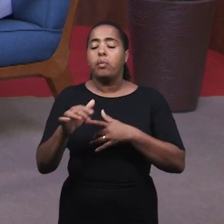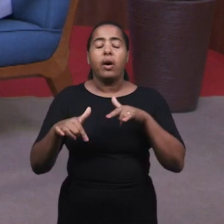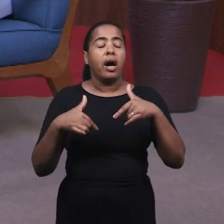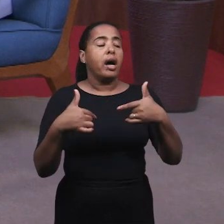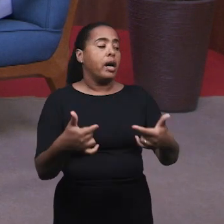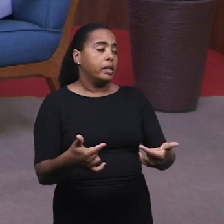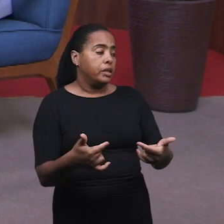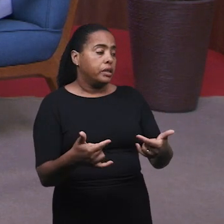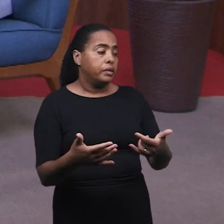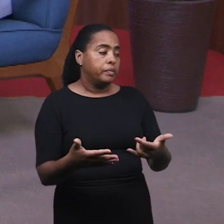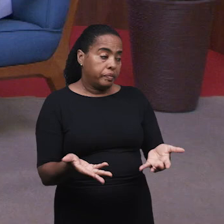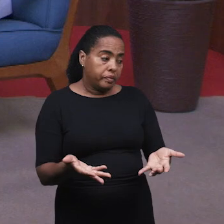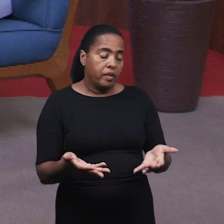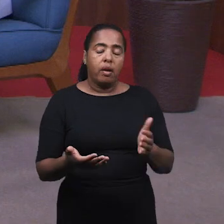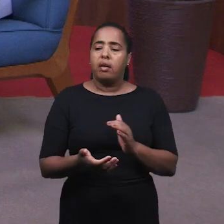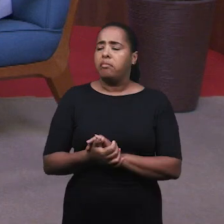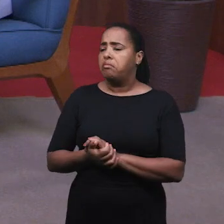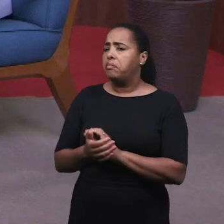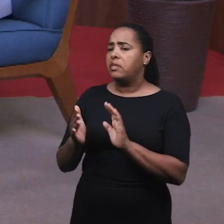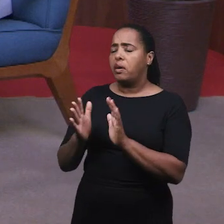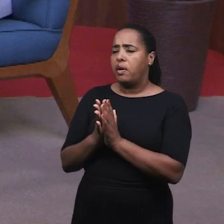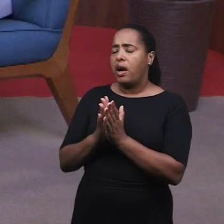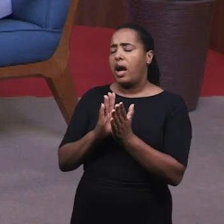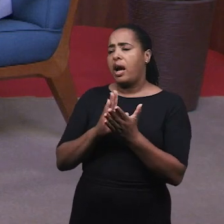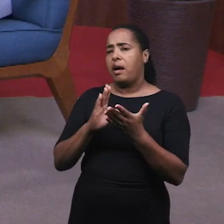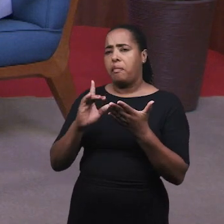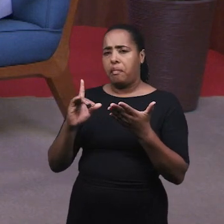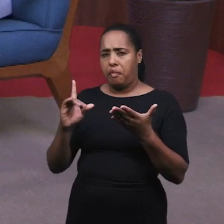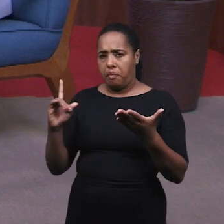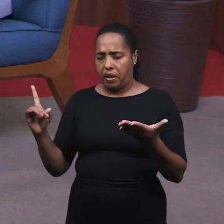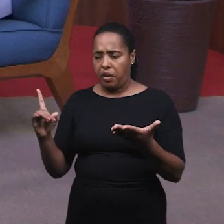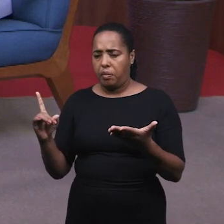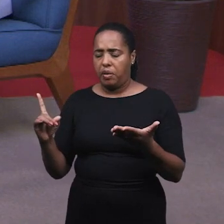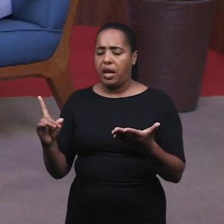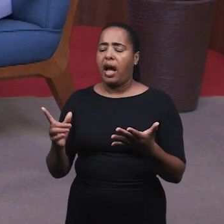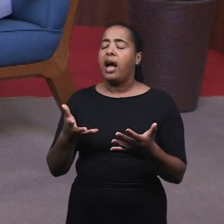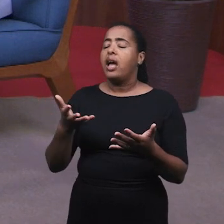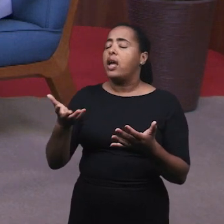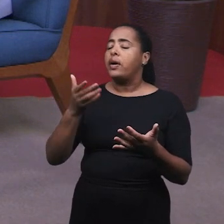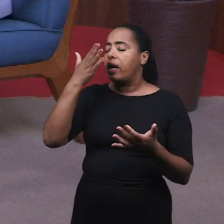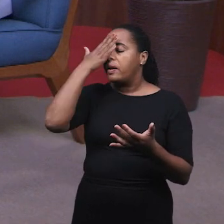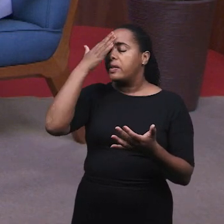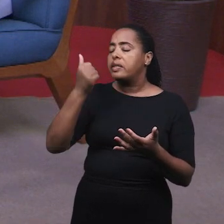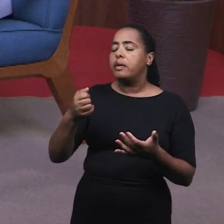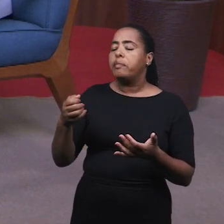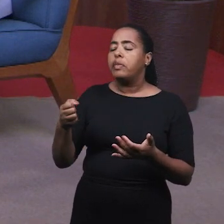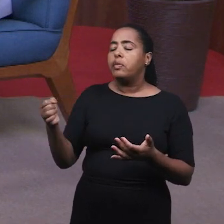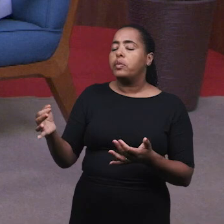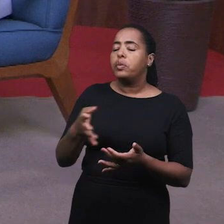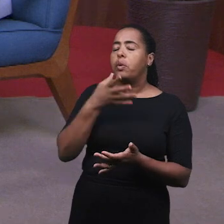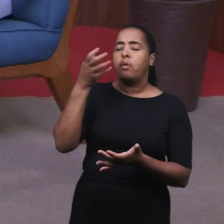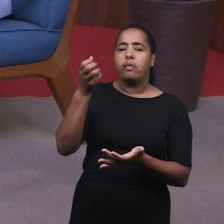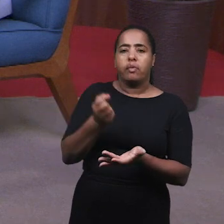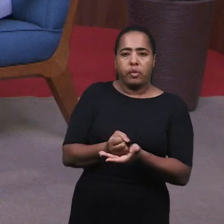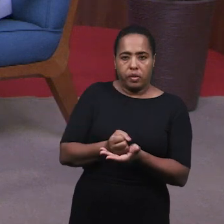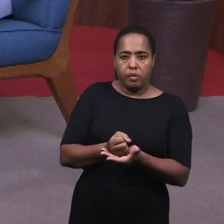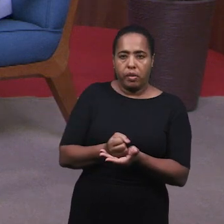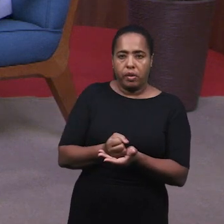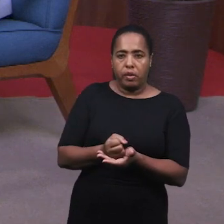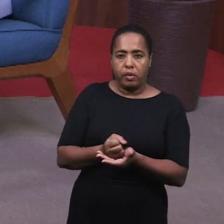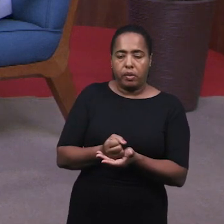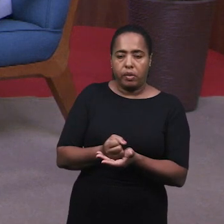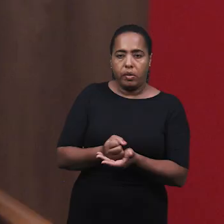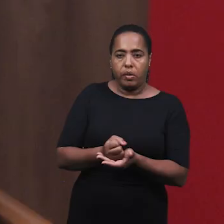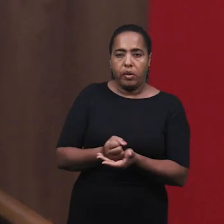le long de tout l'Ancien Testament. Alors la Bible n'est pas quelque chose, ah, je veux juste savoir le Nouveau Testament.